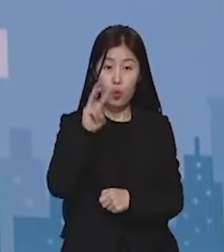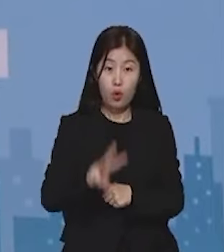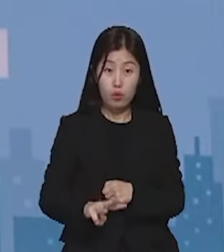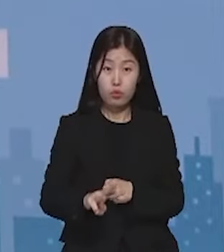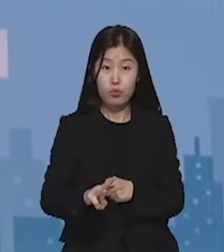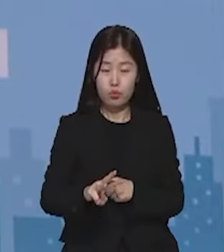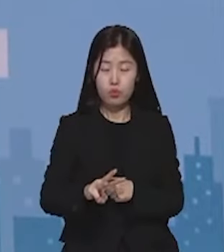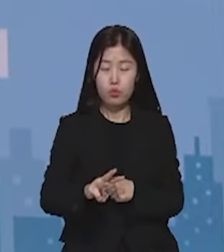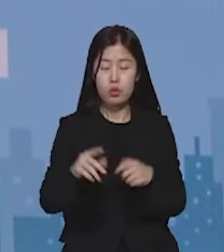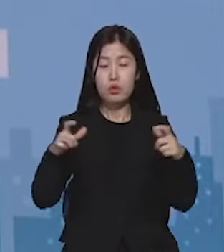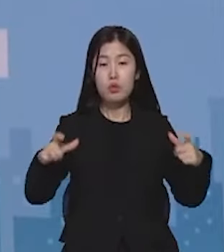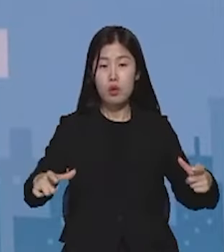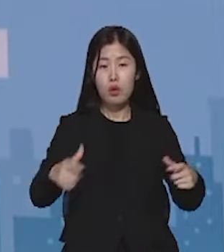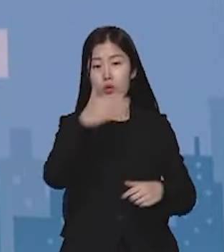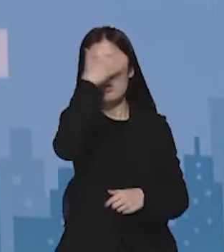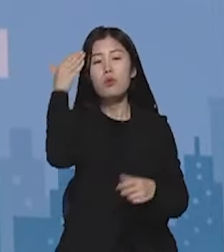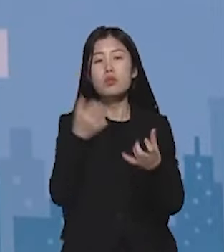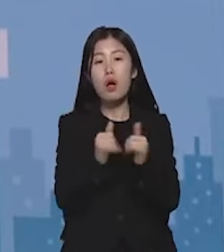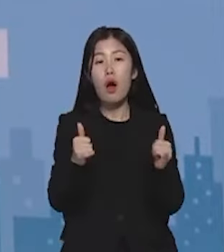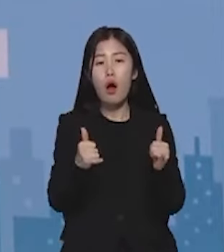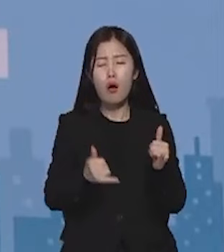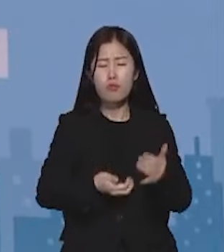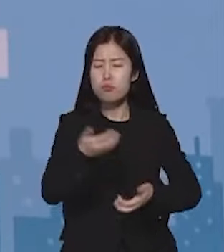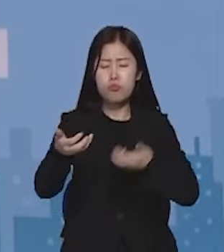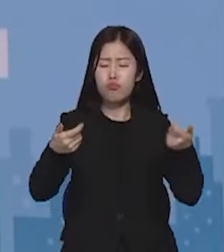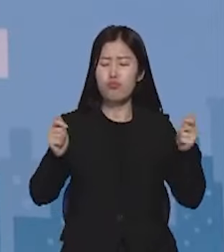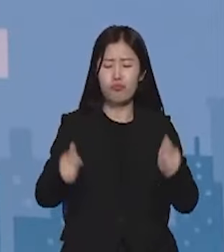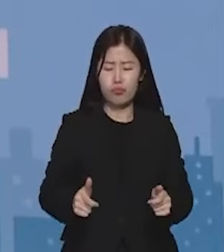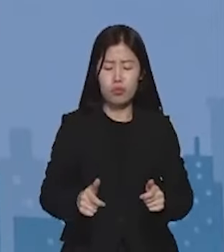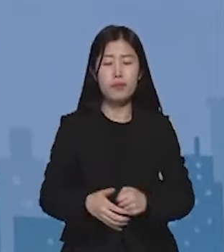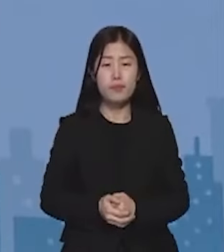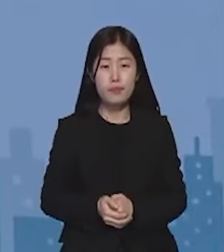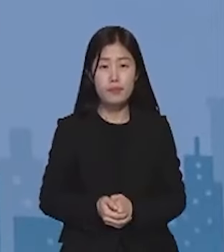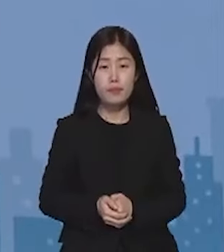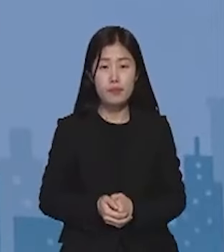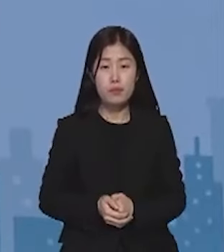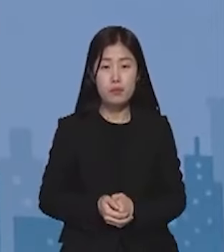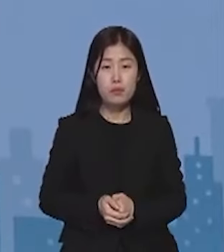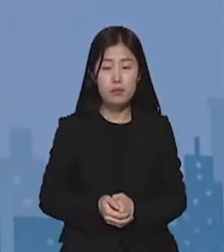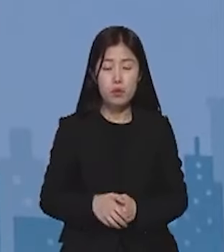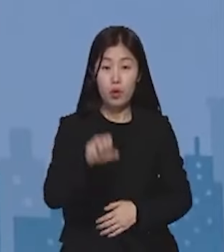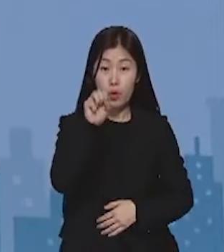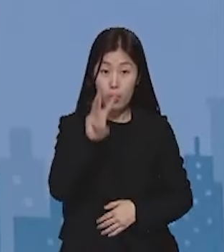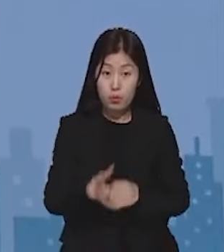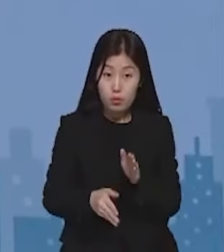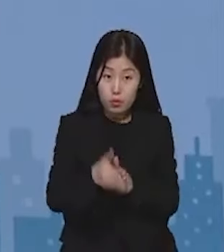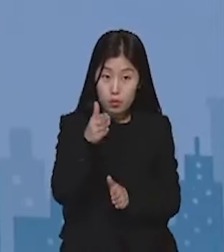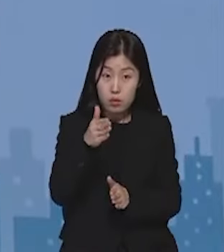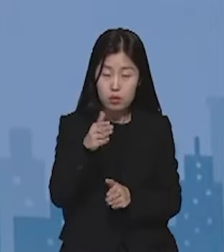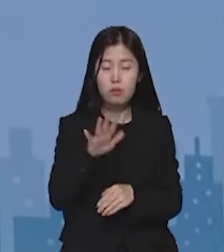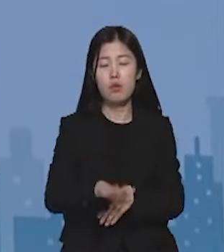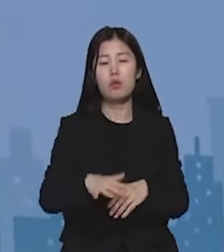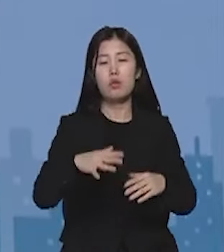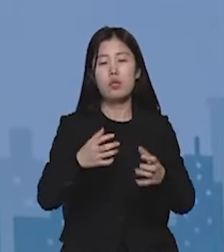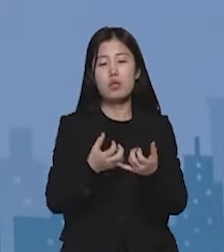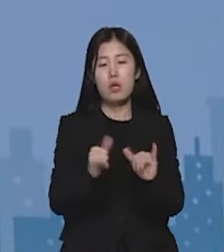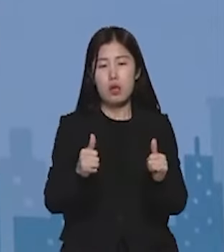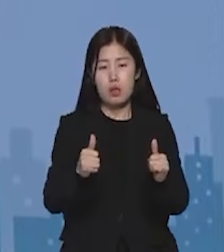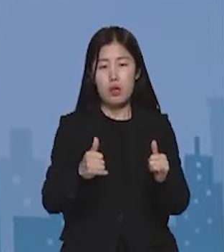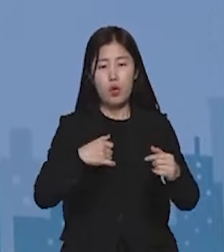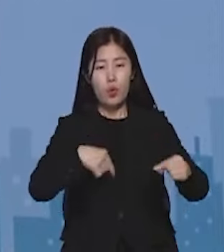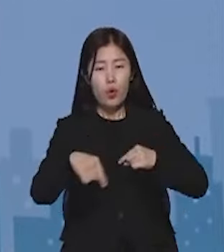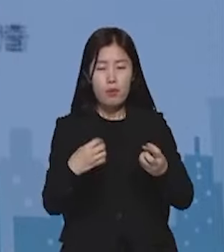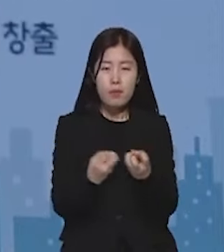폭에서 청년 인구 감소폭이 대부분을 차지했습니다 여기에 맞춰 광주시도 인구 정책의 방향을